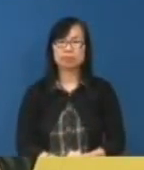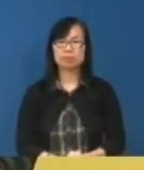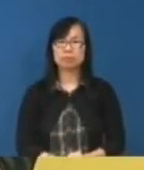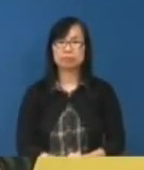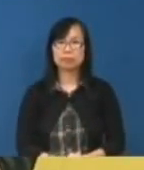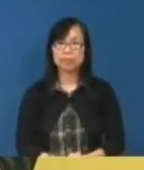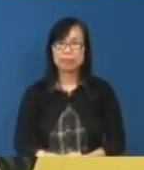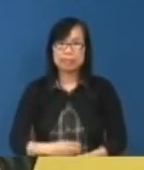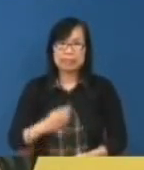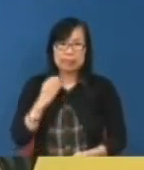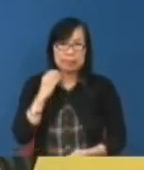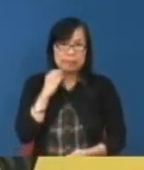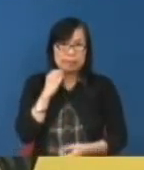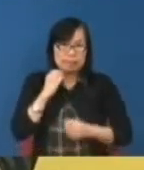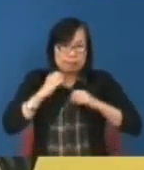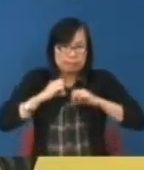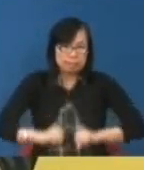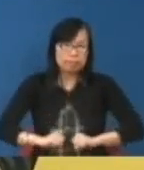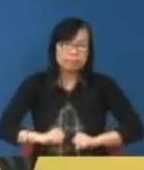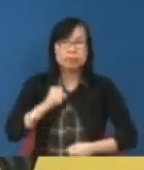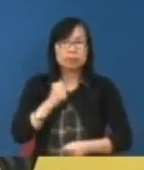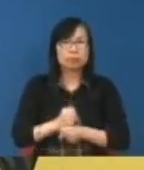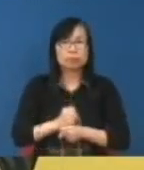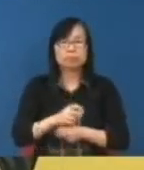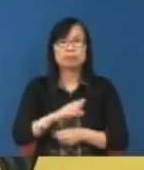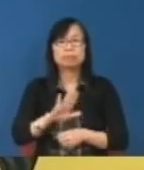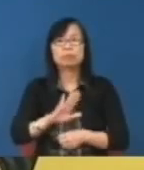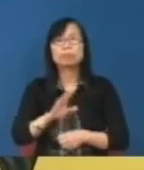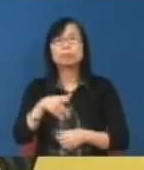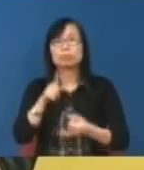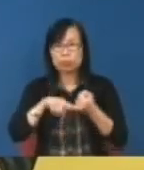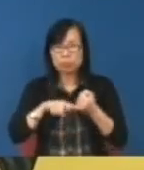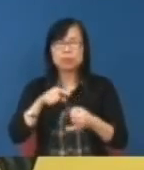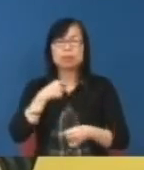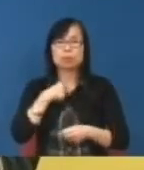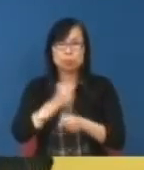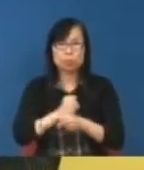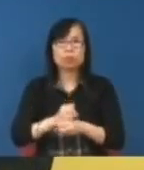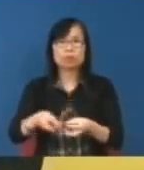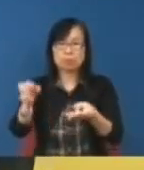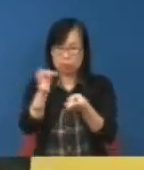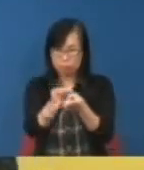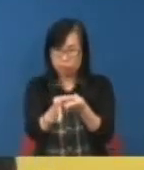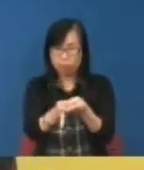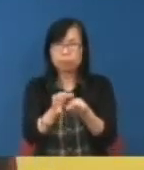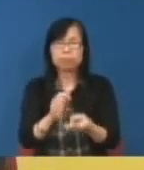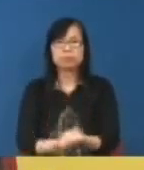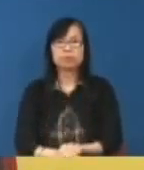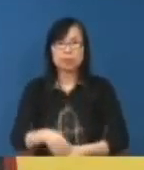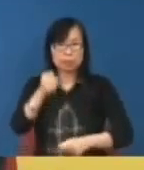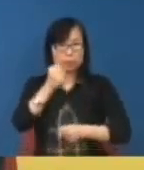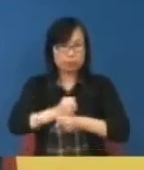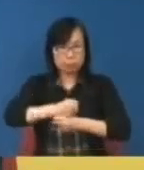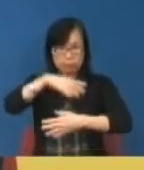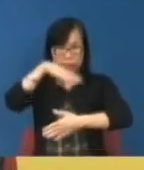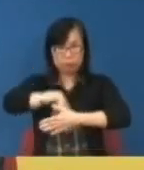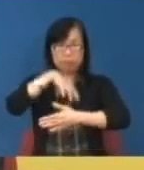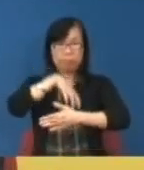而堅持不做的事最後就做的就是所謂居屋啦，咁樣嗱，佢任內